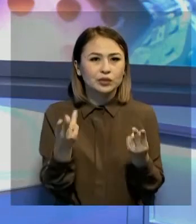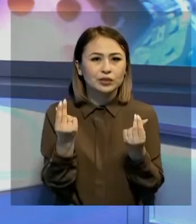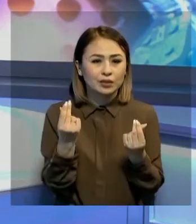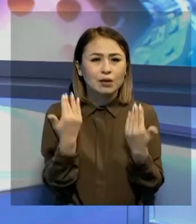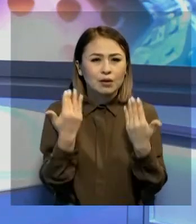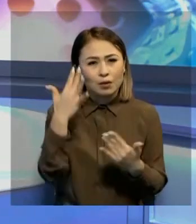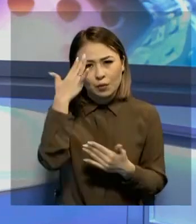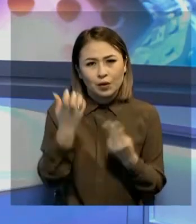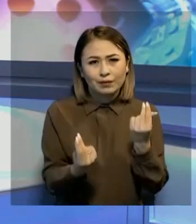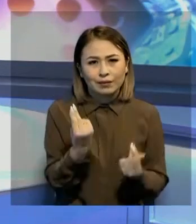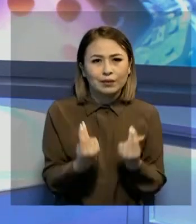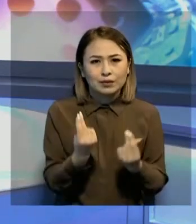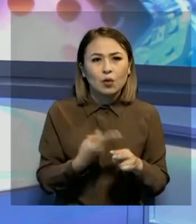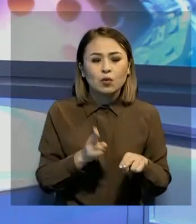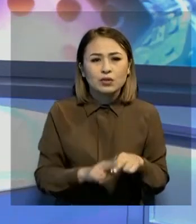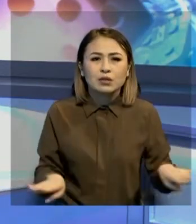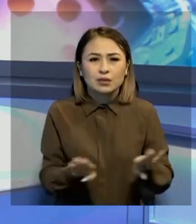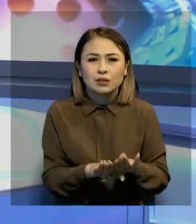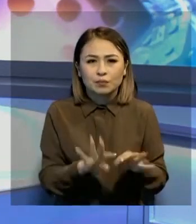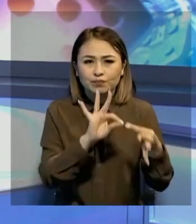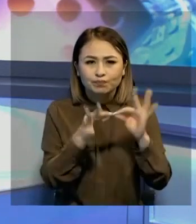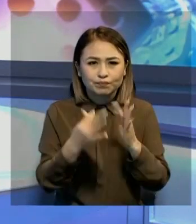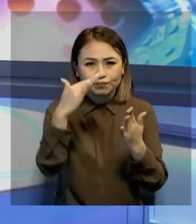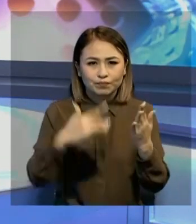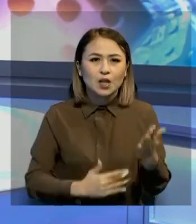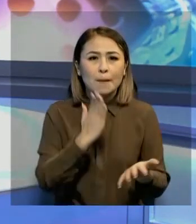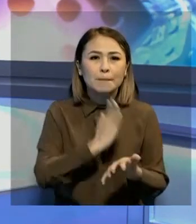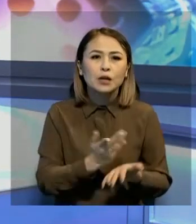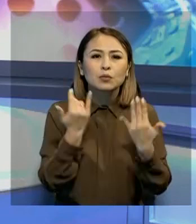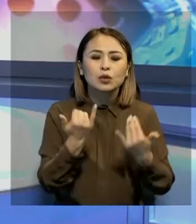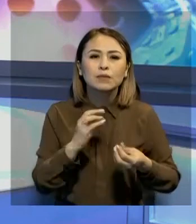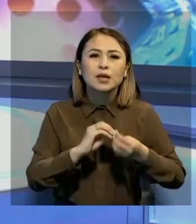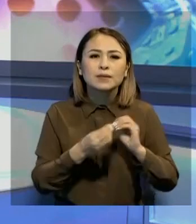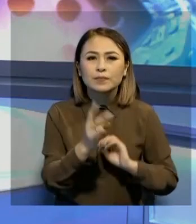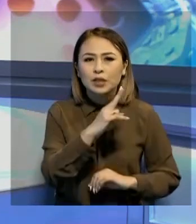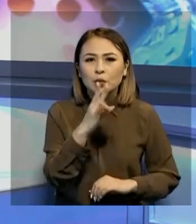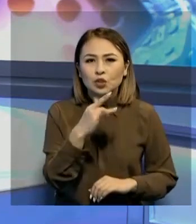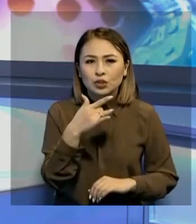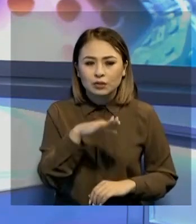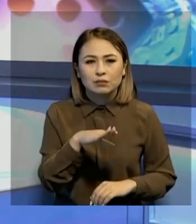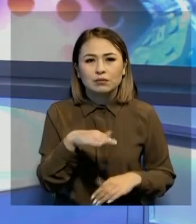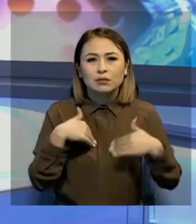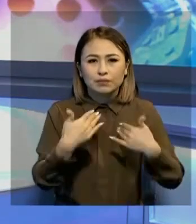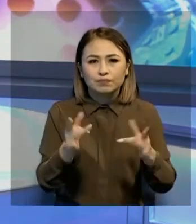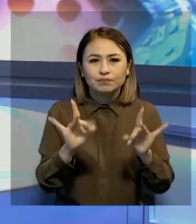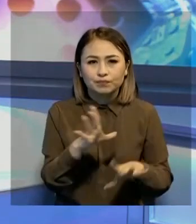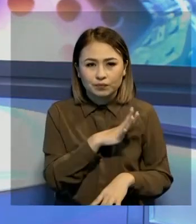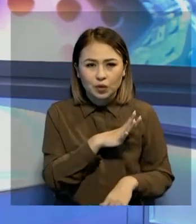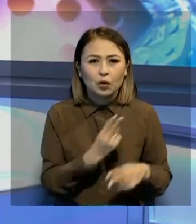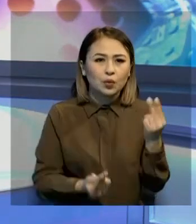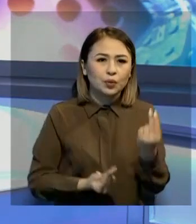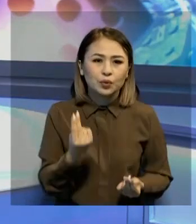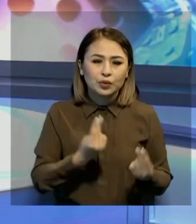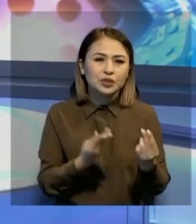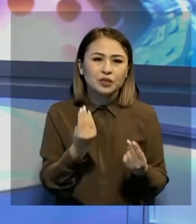теңге. Құмар ойынға қарсы петицияда осындай дерек бар. Бүгін бұл мәселені сенатор Дана Нұржігіт тілге тиек етті. Құмар